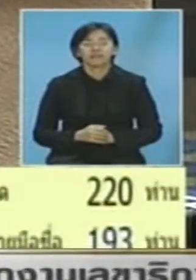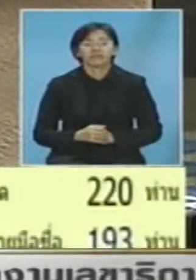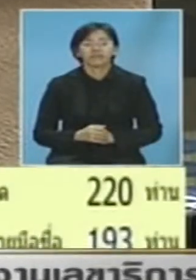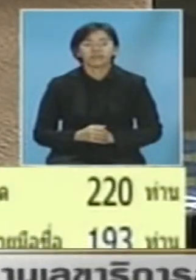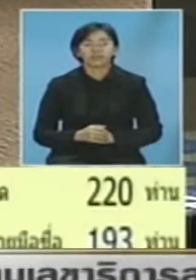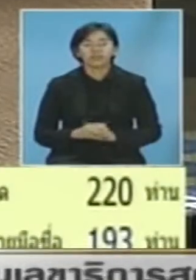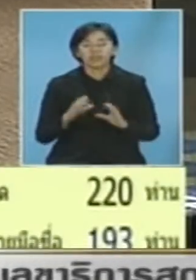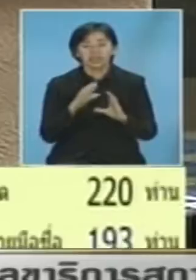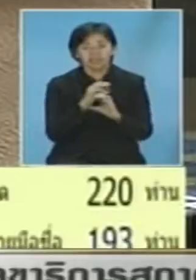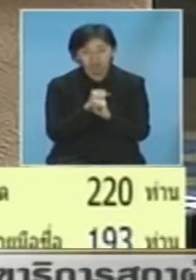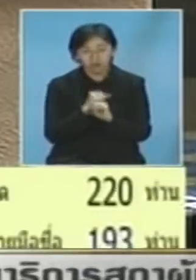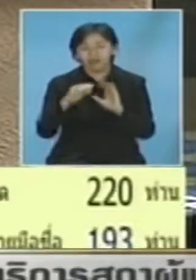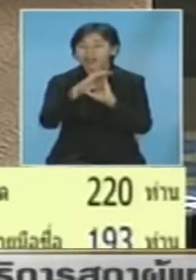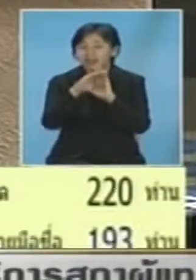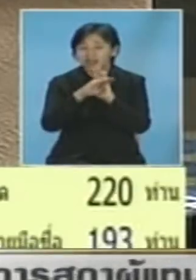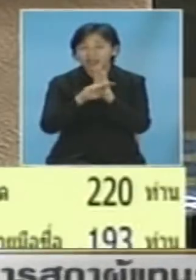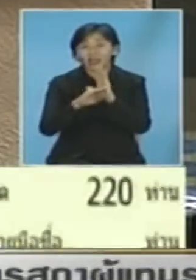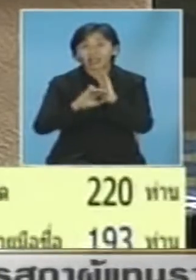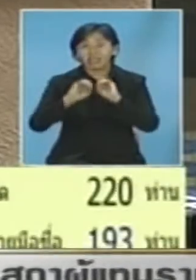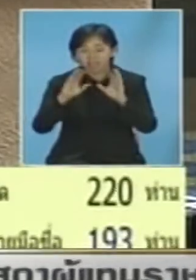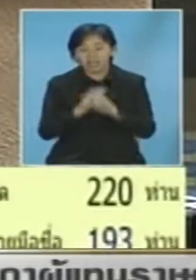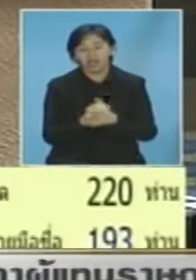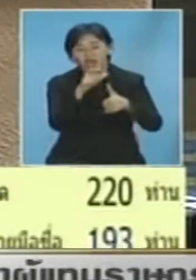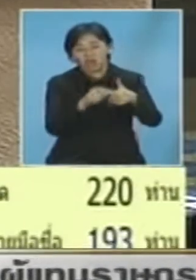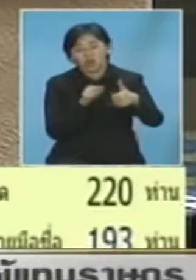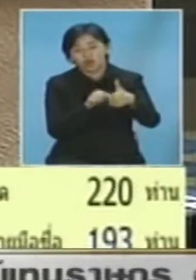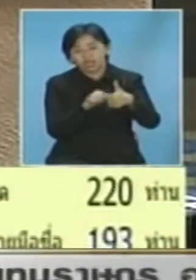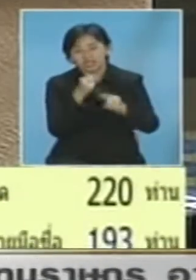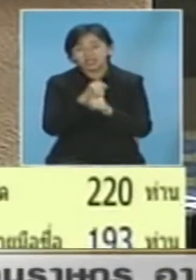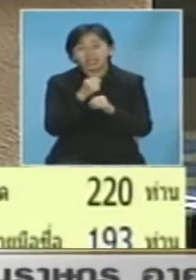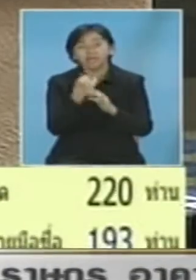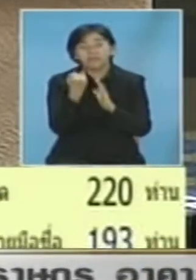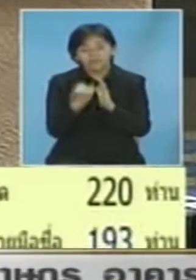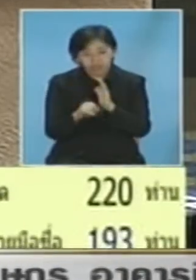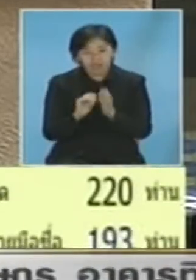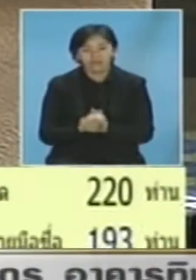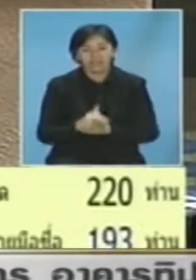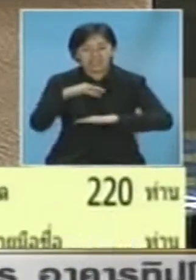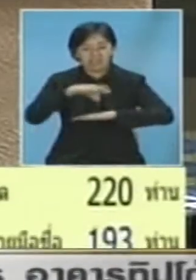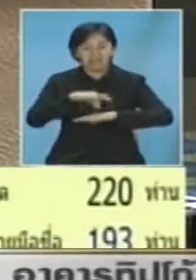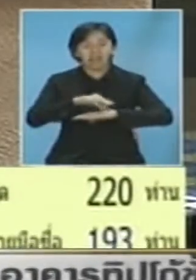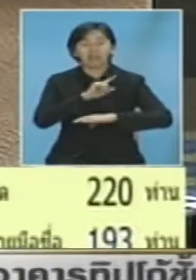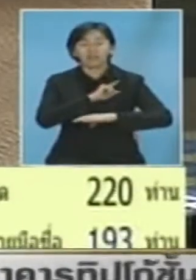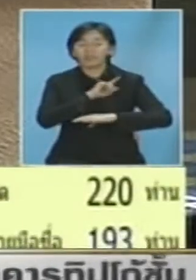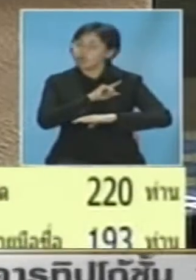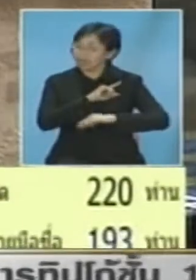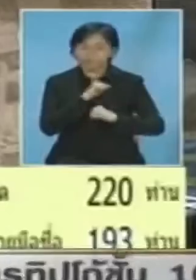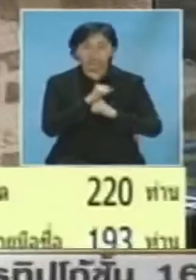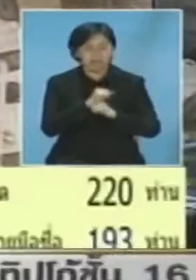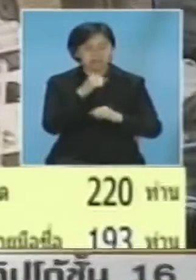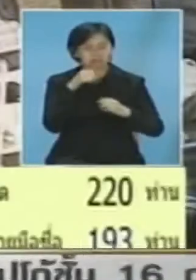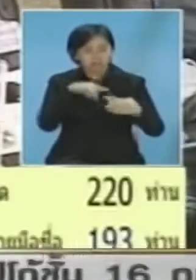เมื่อความปรากฏชัดว่าผู้ถูกกล่าวหาได้กระทำความผิดทั้งต่อตำแหน่งหน้าที่ดังกล่าวมาแ